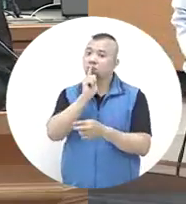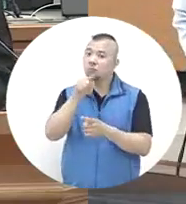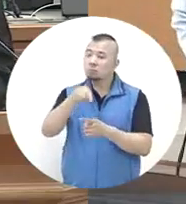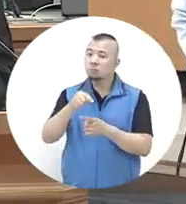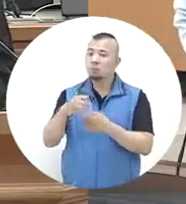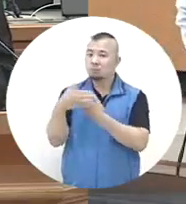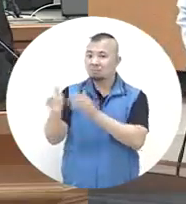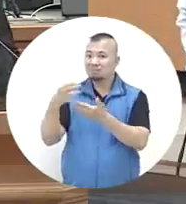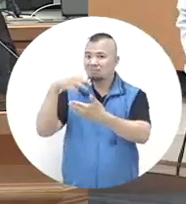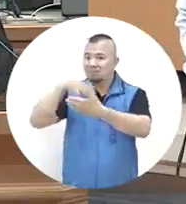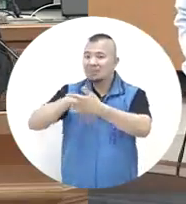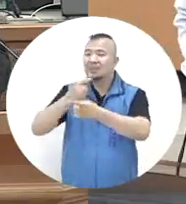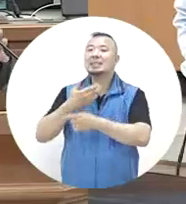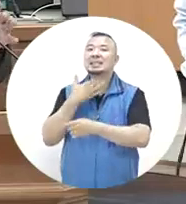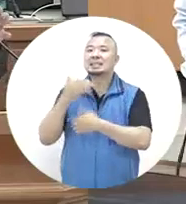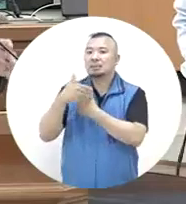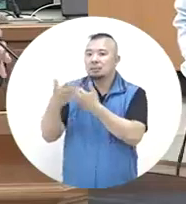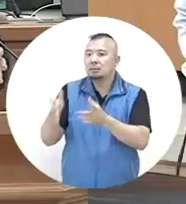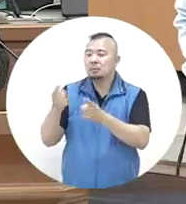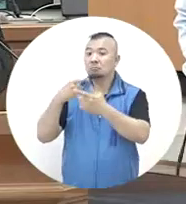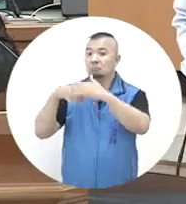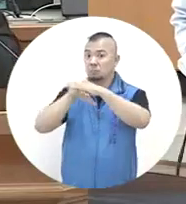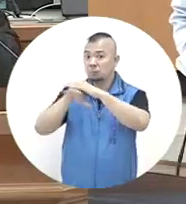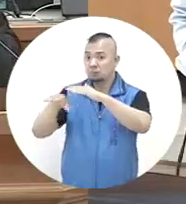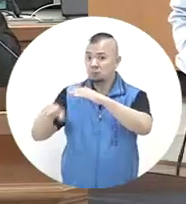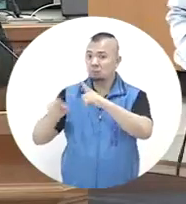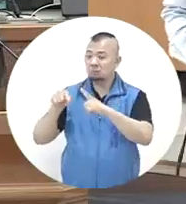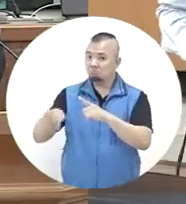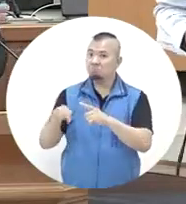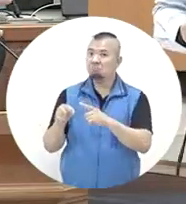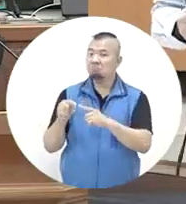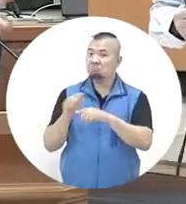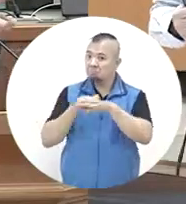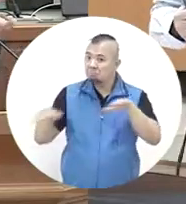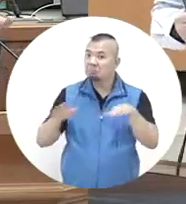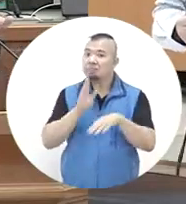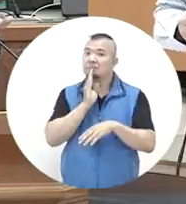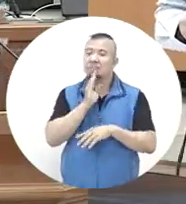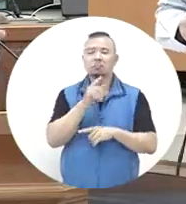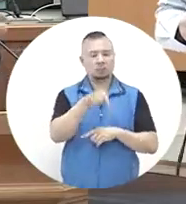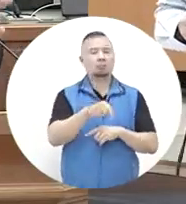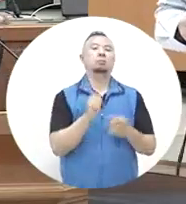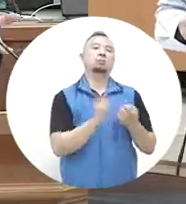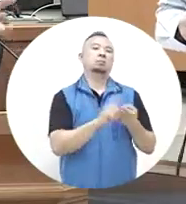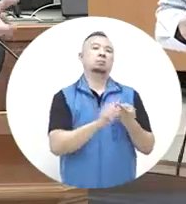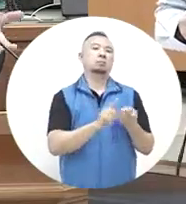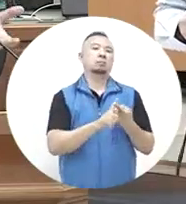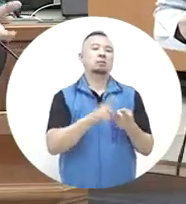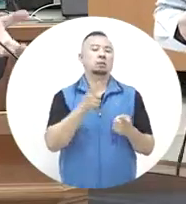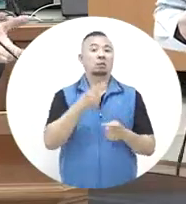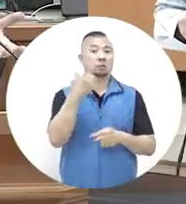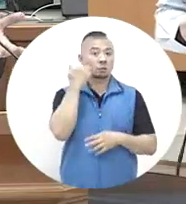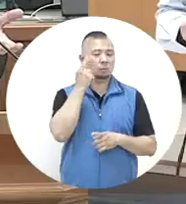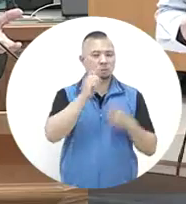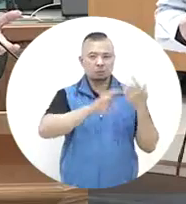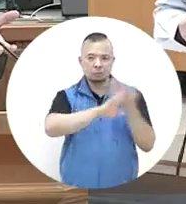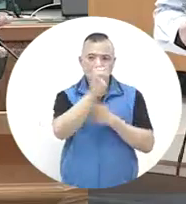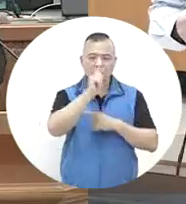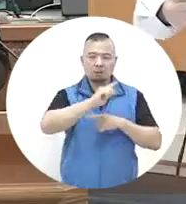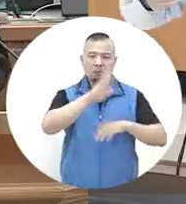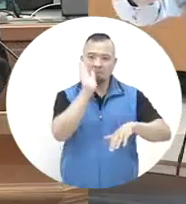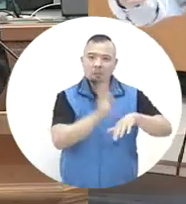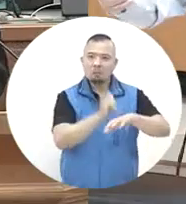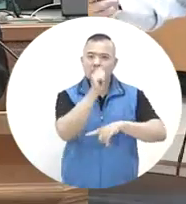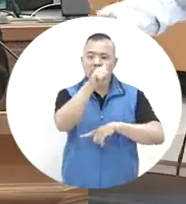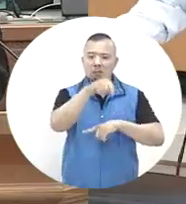存比较安全。 它是相对比较安全。 那 我们能够采取更高标准，我们就用更高标准来做嘛。 是。那